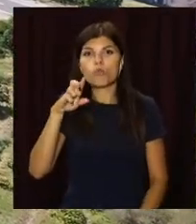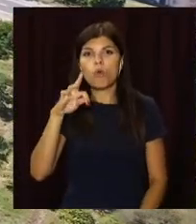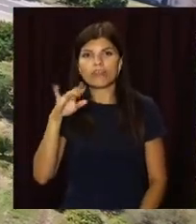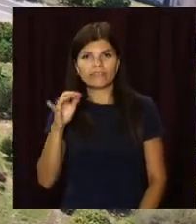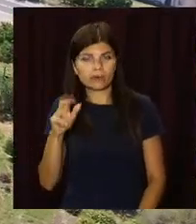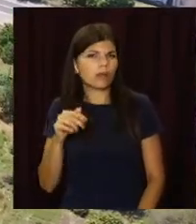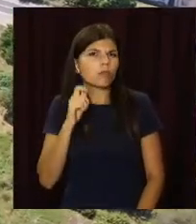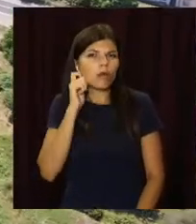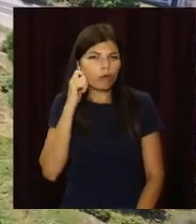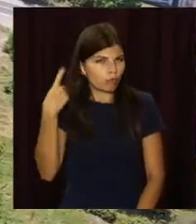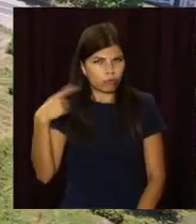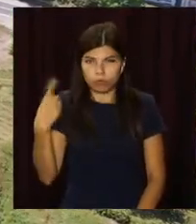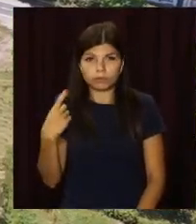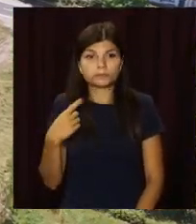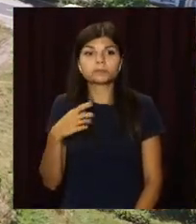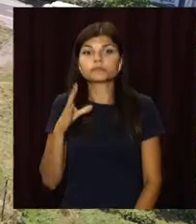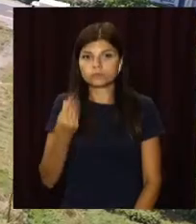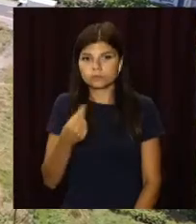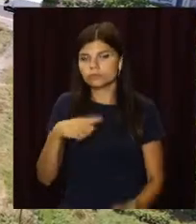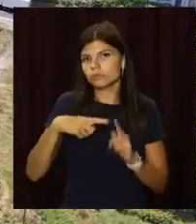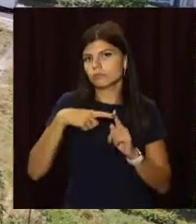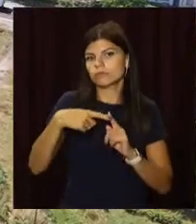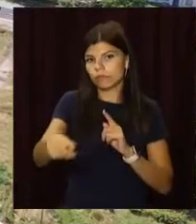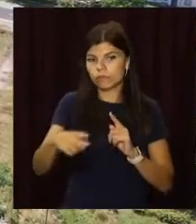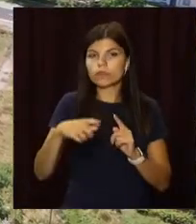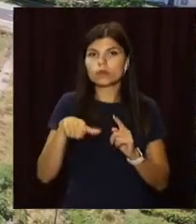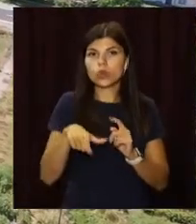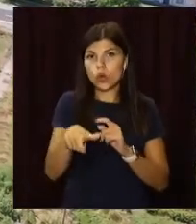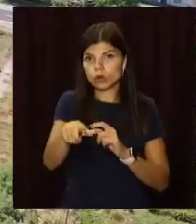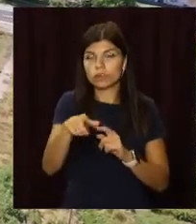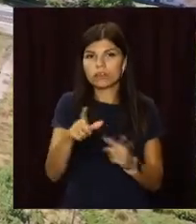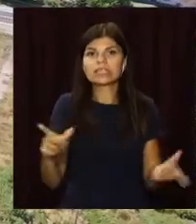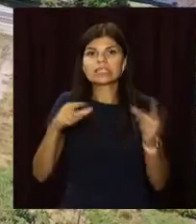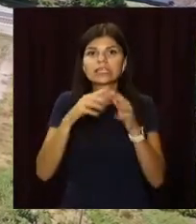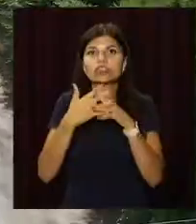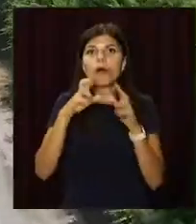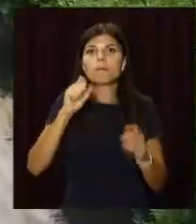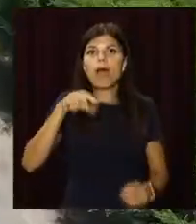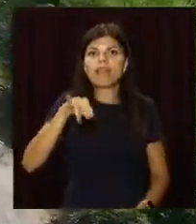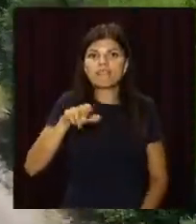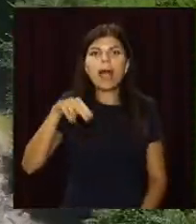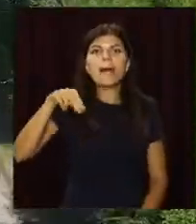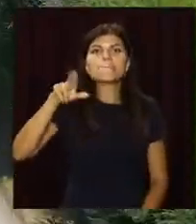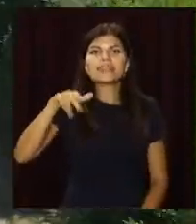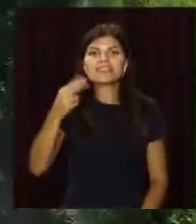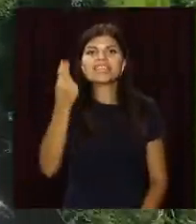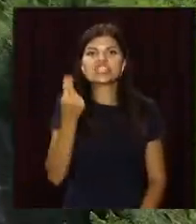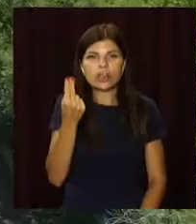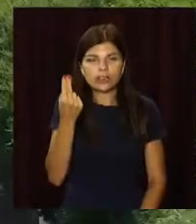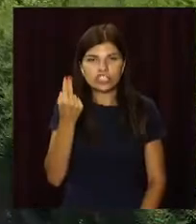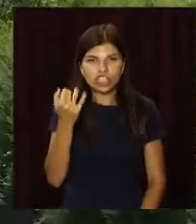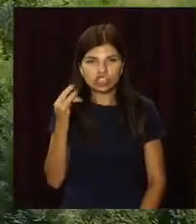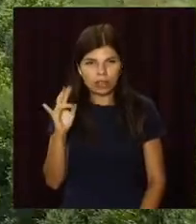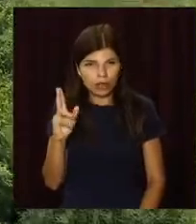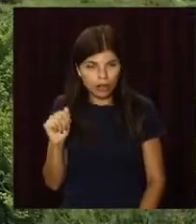десятиліття. Загалом оновили 6 кілометрів автошляху. Він з'єднує село Балівку з Петриківкою, Царичанкою та Дніпром. Лише